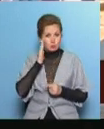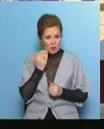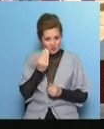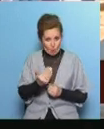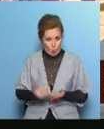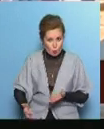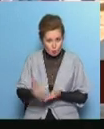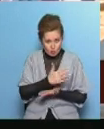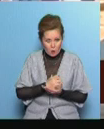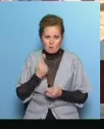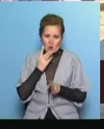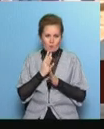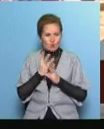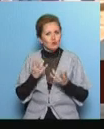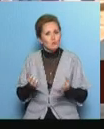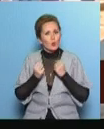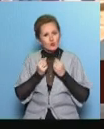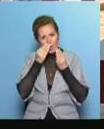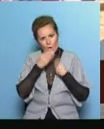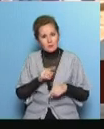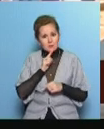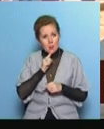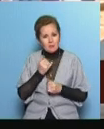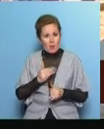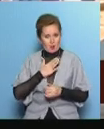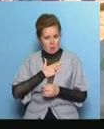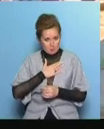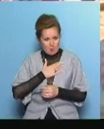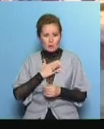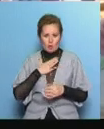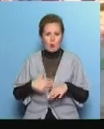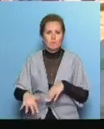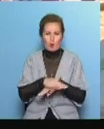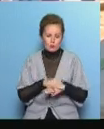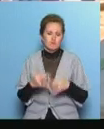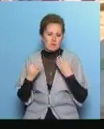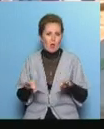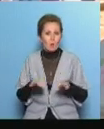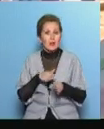в первую очередь нужно получить качественные семена для себя. Но наши площади позволяют реализовывать из этого.